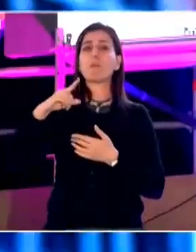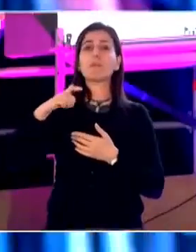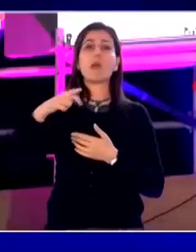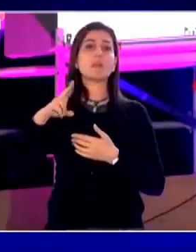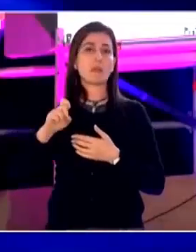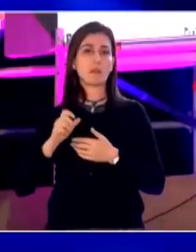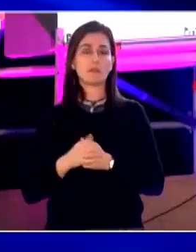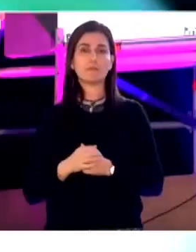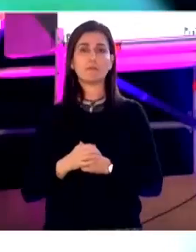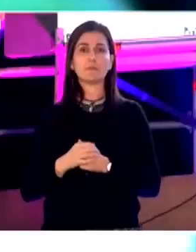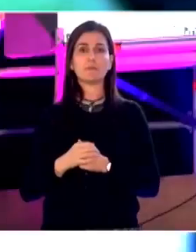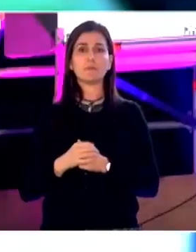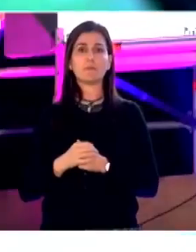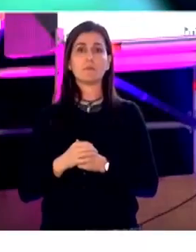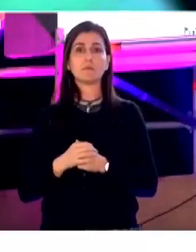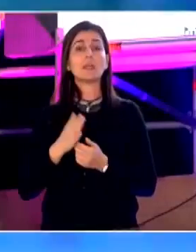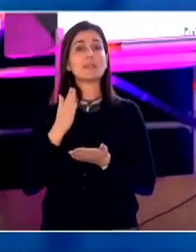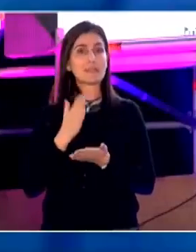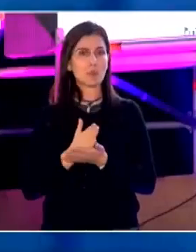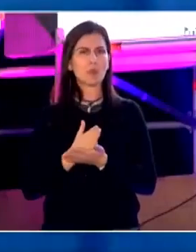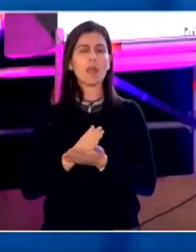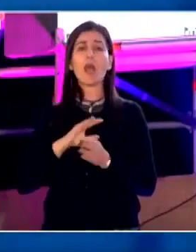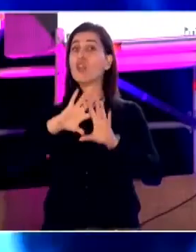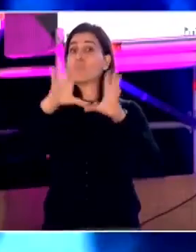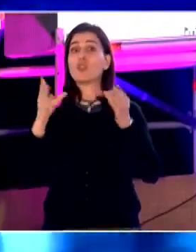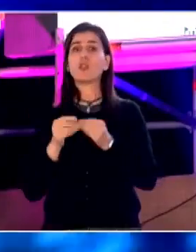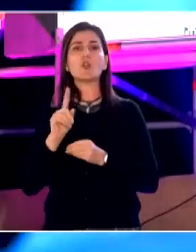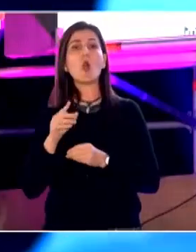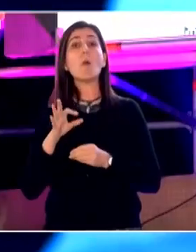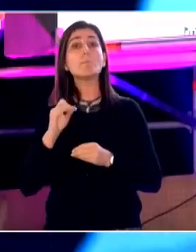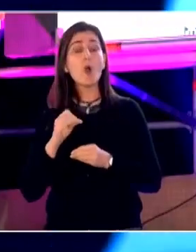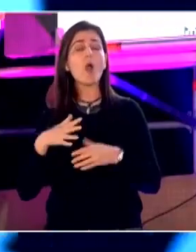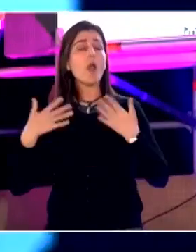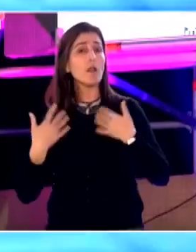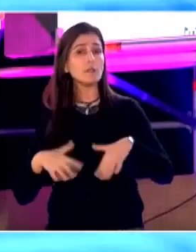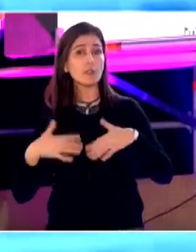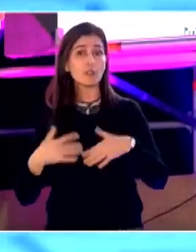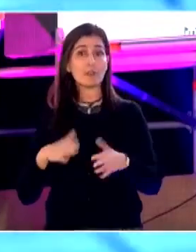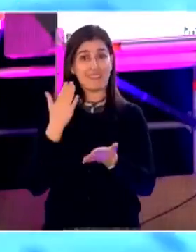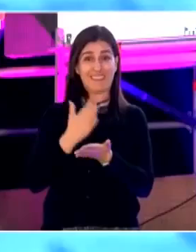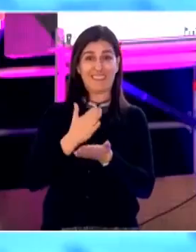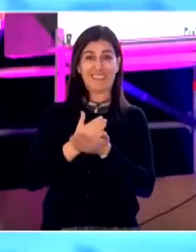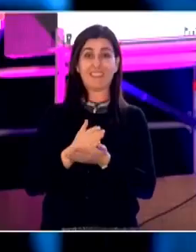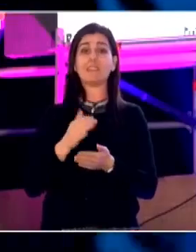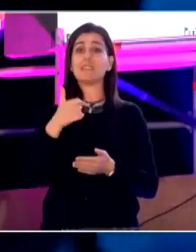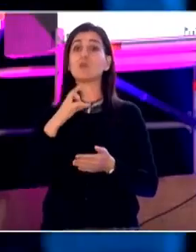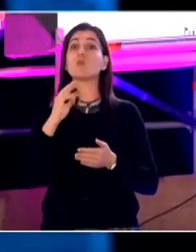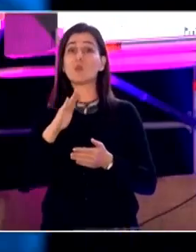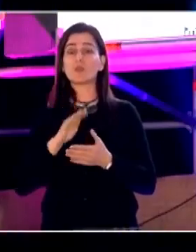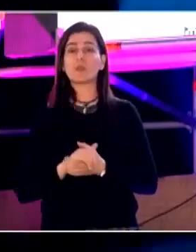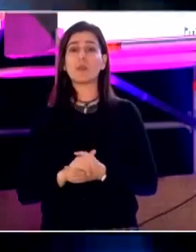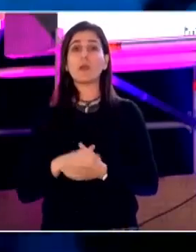Siguria nuk është gjithçka, por pa sigurinë gjithçka është e pamundur. Dhe ne dimë se si ajo ndërtohet.